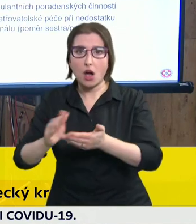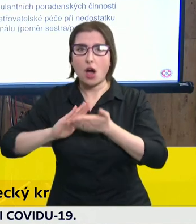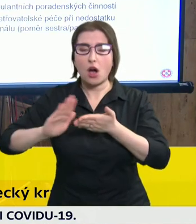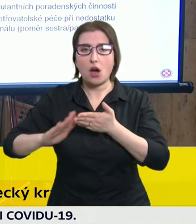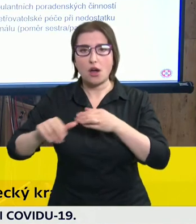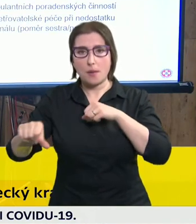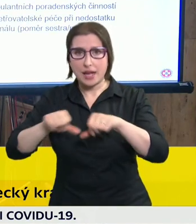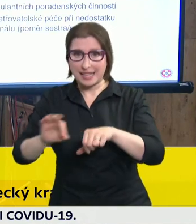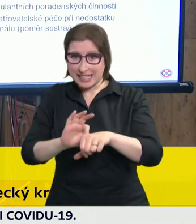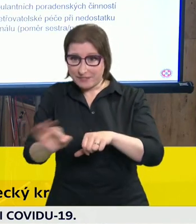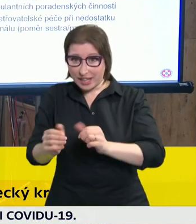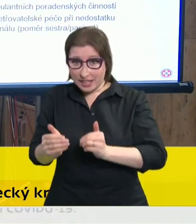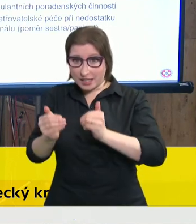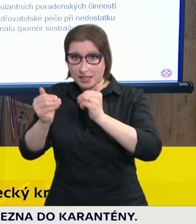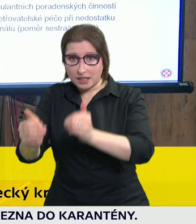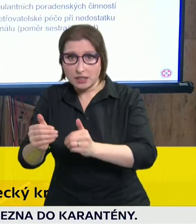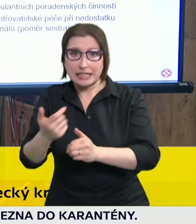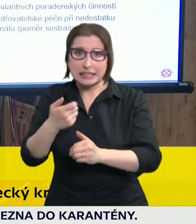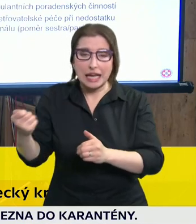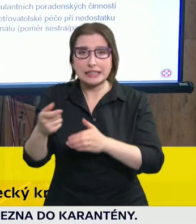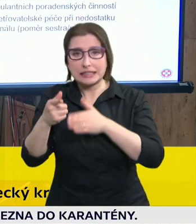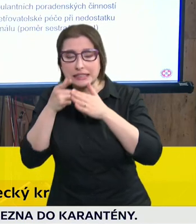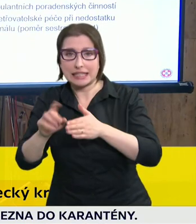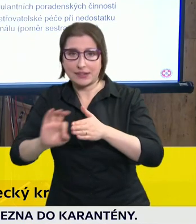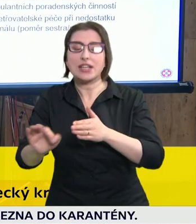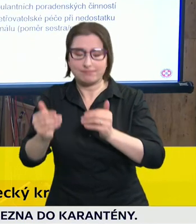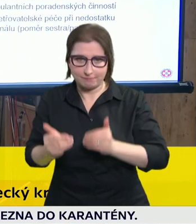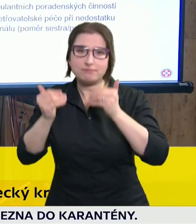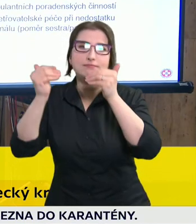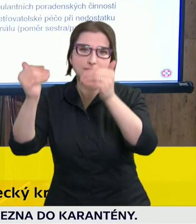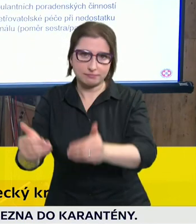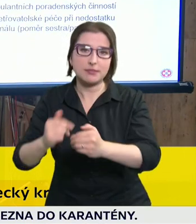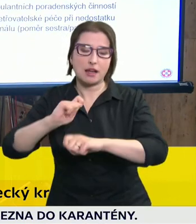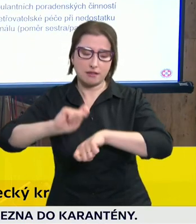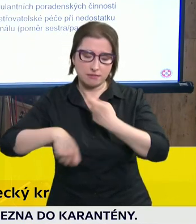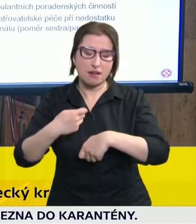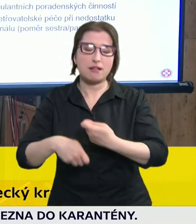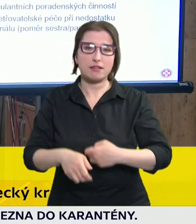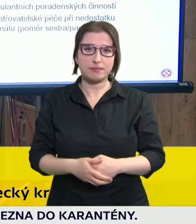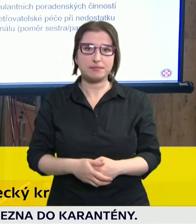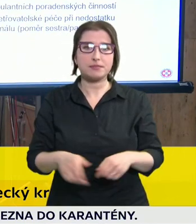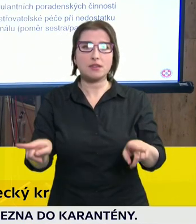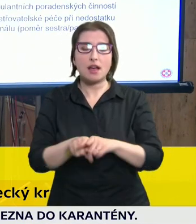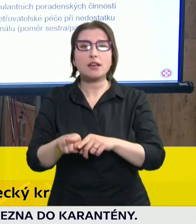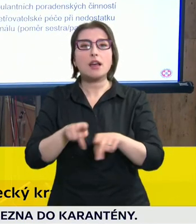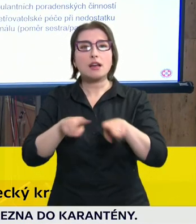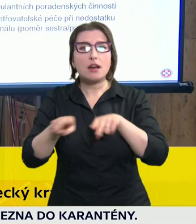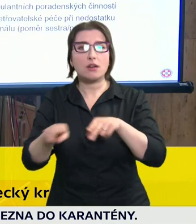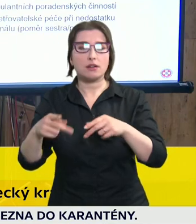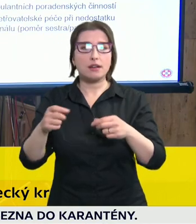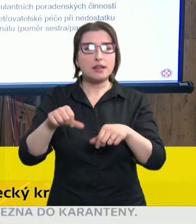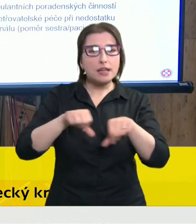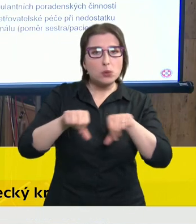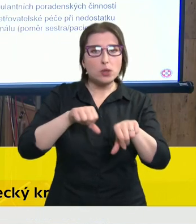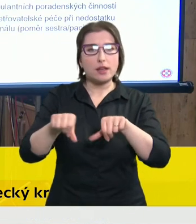jsou odložitelné v horizontu dnů až týdnů. Museli jsme redistribuovat část onkochirurgické a kardiochirurgické operativy